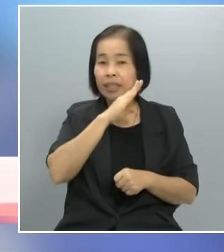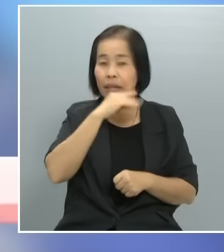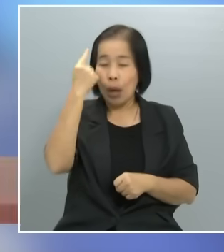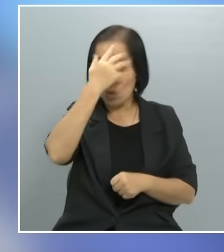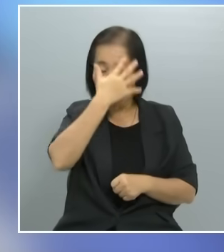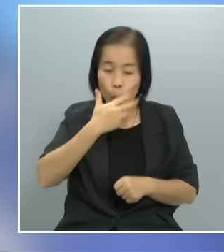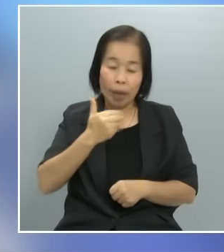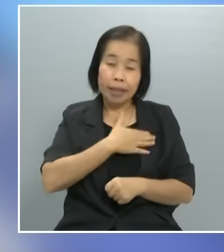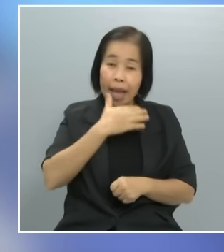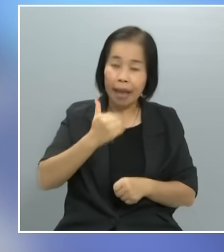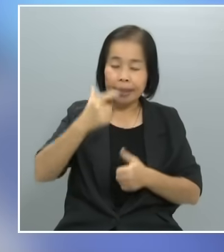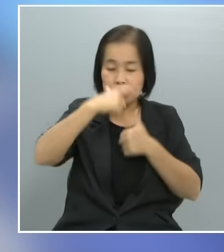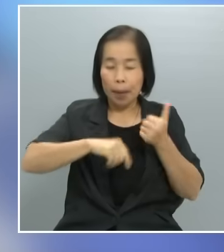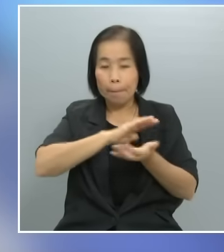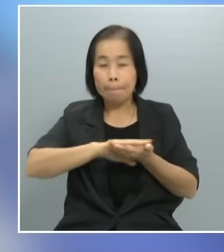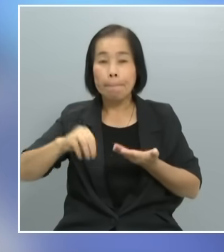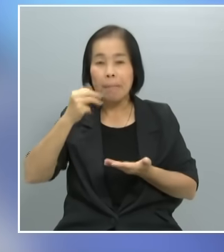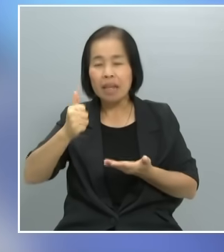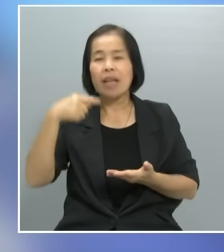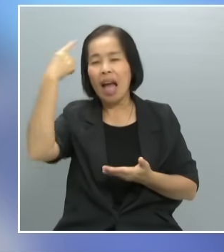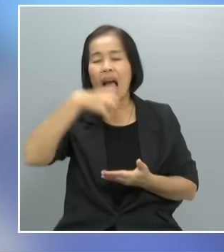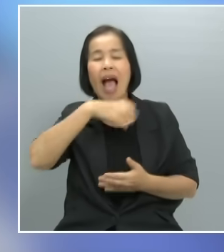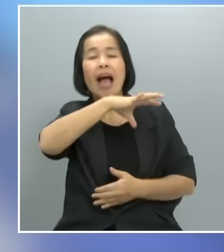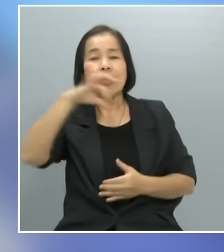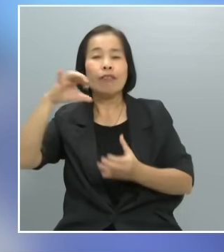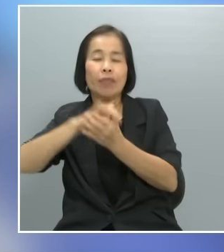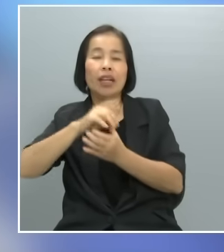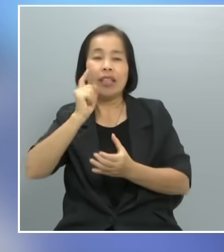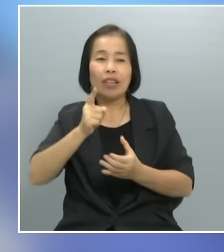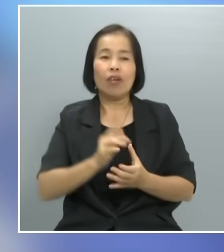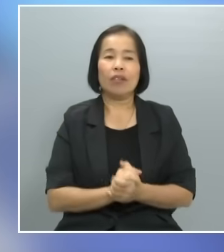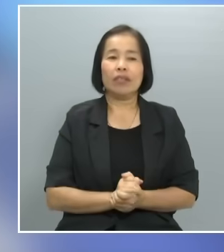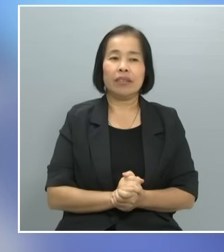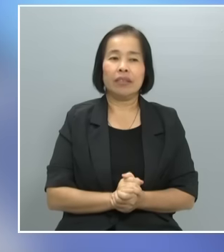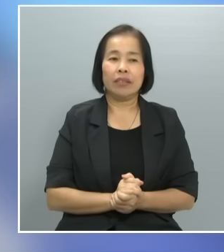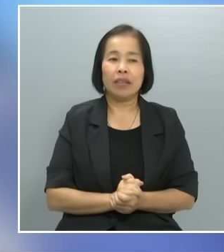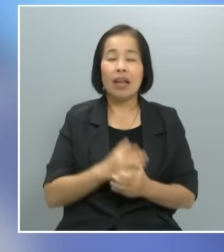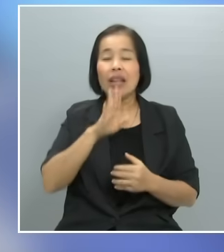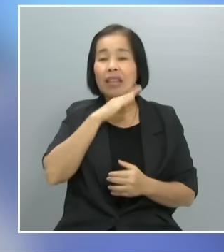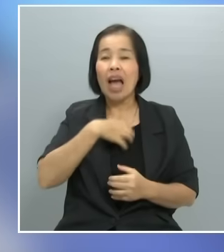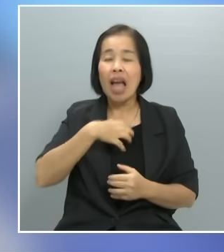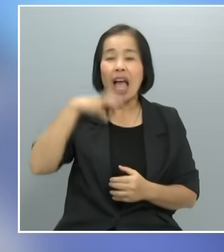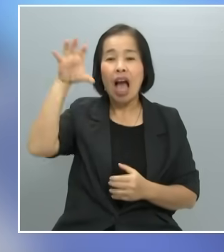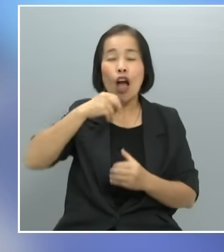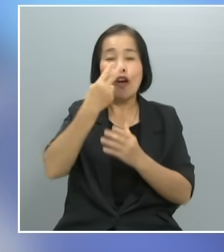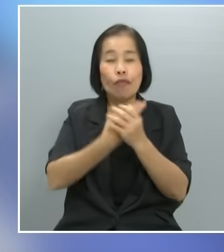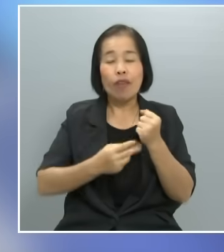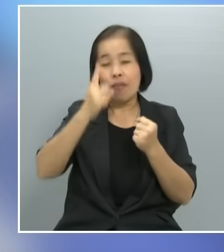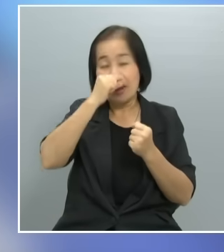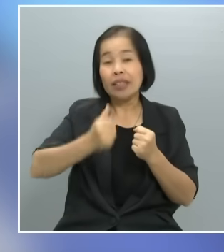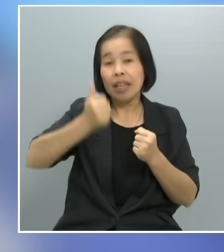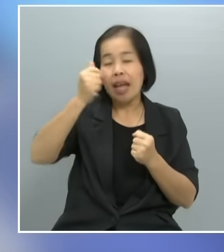ณดีมารยาทคุณดีใครๆก็อยากได้คุณไปเป็นแฟนการที่เราจะหาแฟนฝรั่งให้ประสบความสำเร็จนั้นนะ